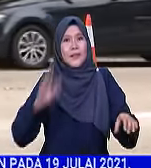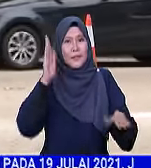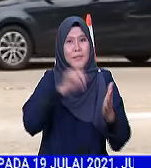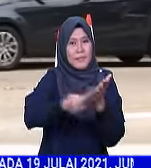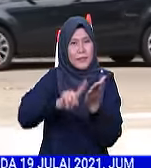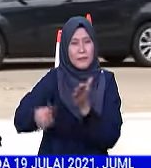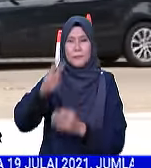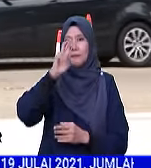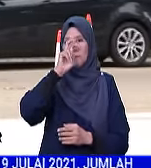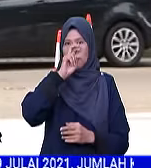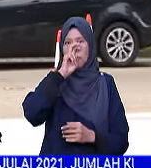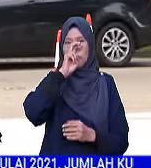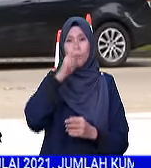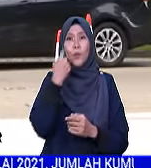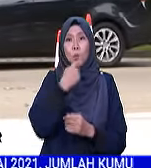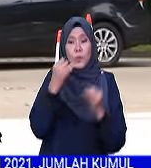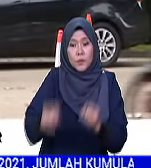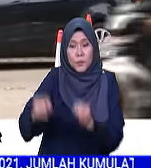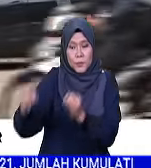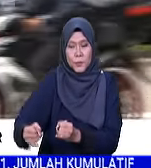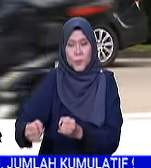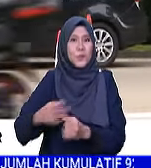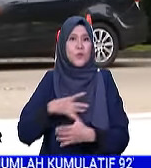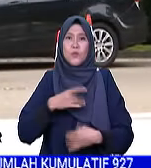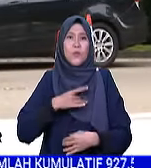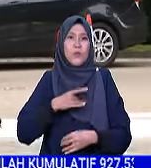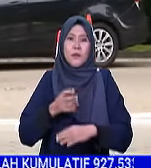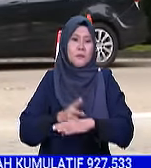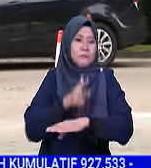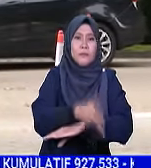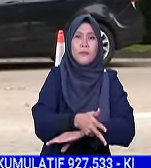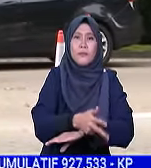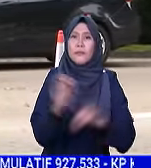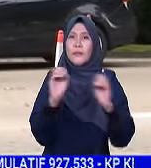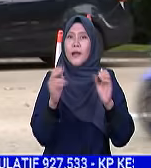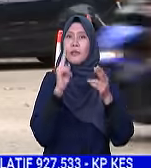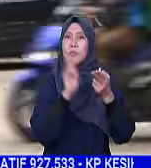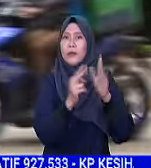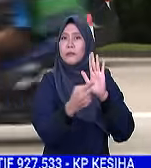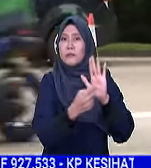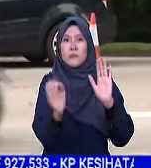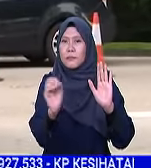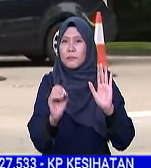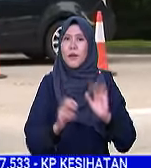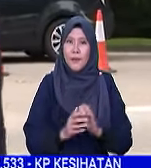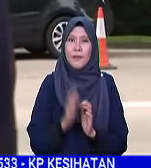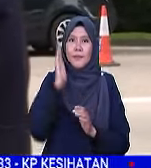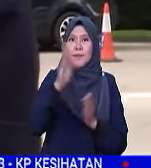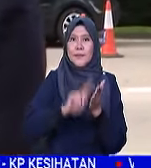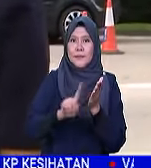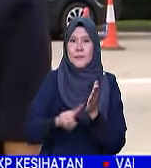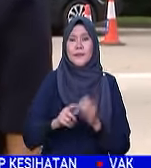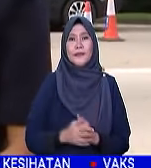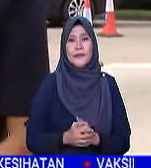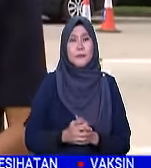pemeriksaan yang lebih ketat mana-mana individu yang cuba merentas daerah tanpa surat kebenaran yang sah. Jadi mungkin ada